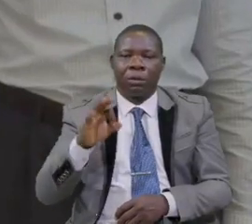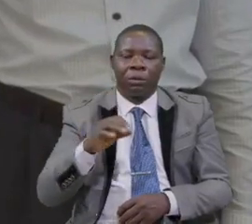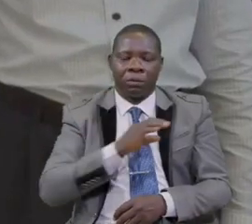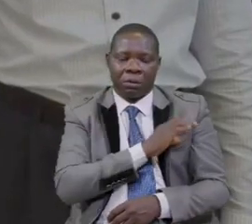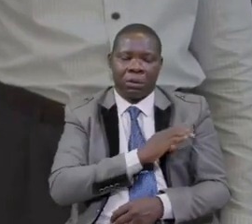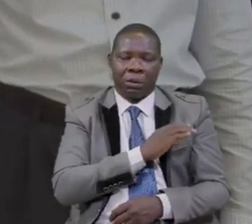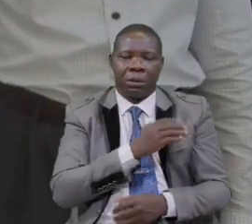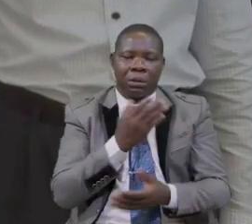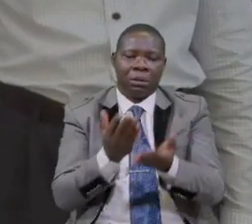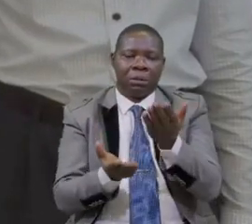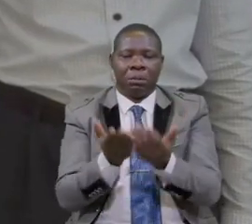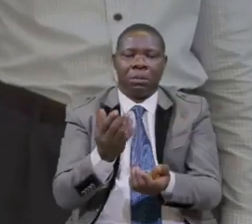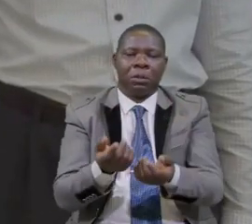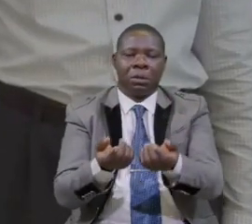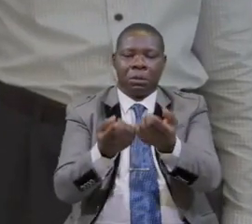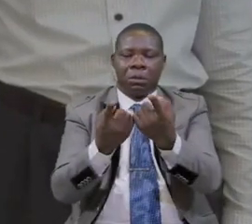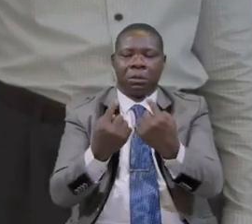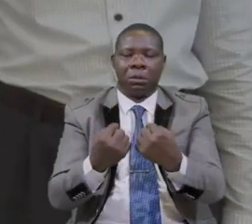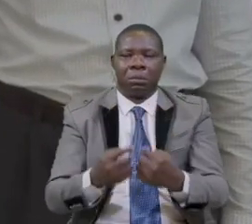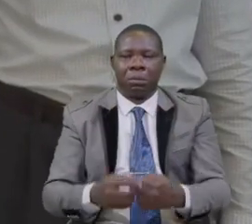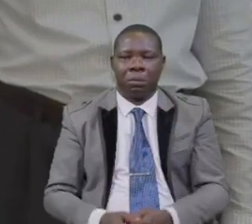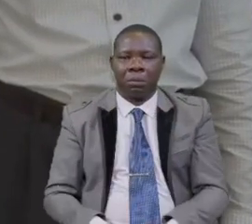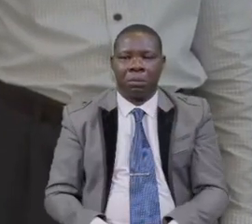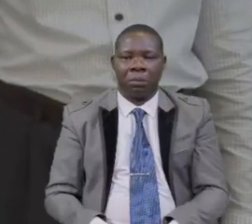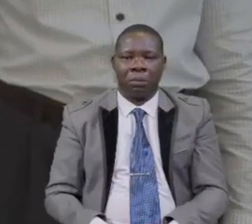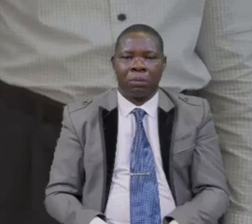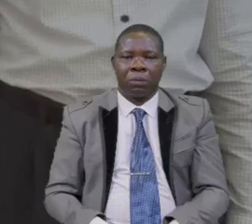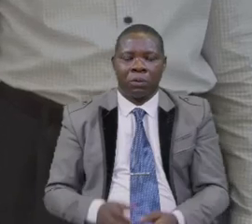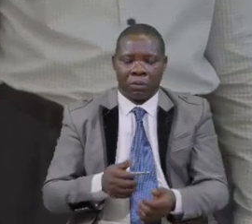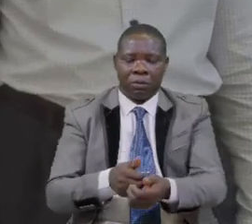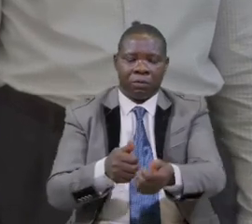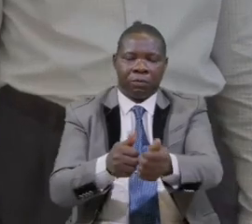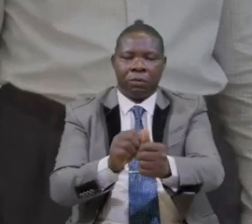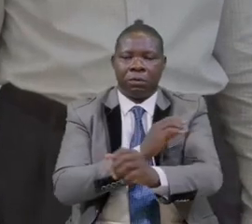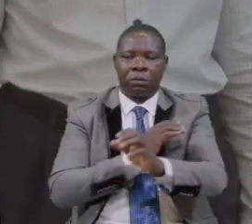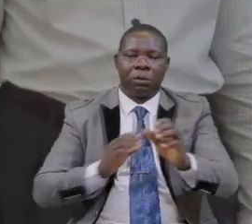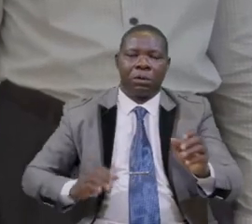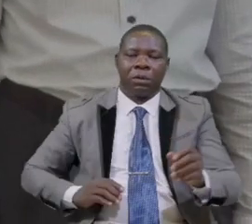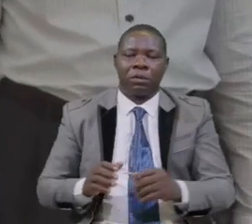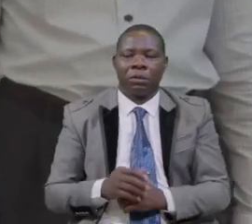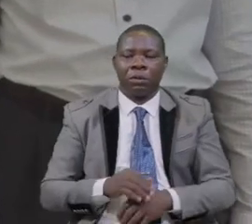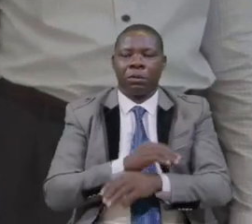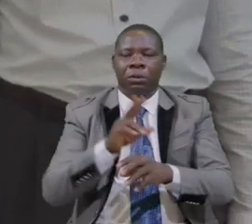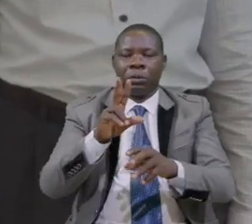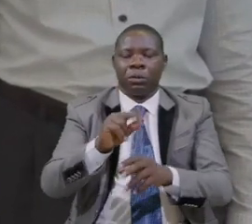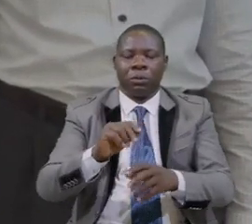tout cela peut venir, la diffamation de ton caractère. Suis Christ, point de